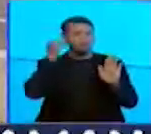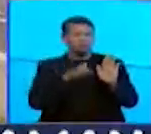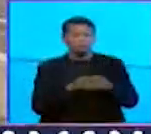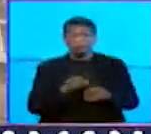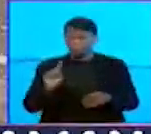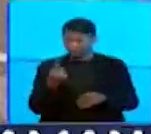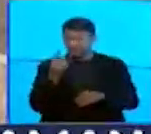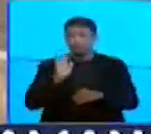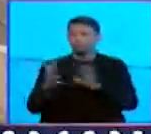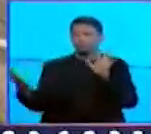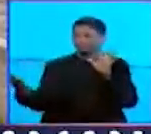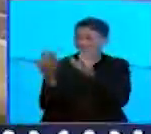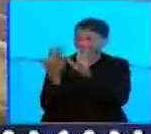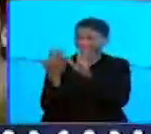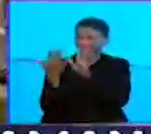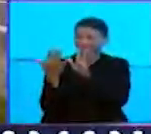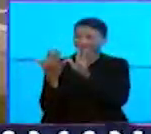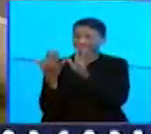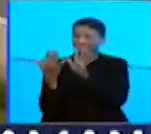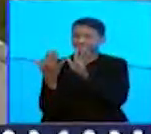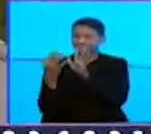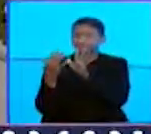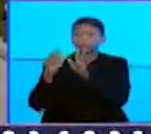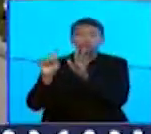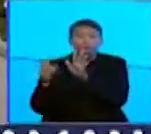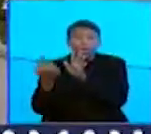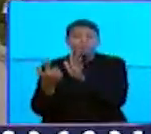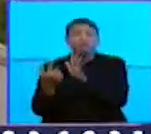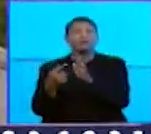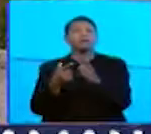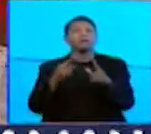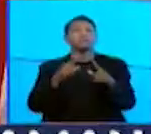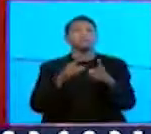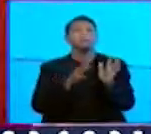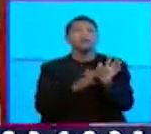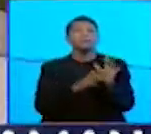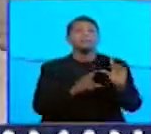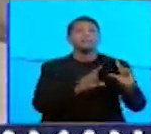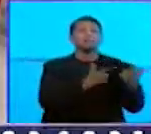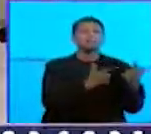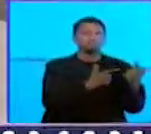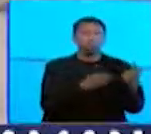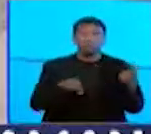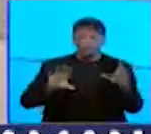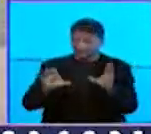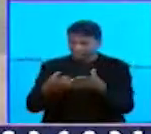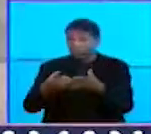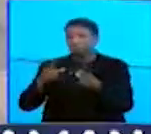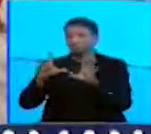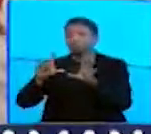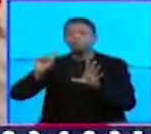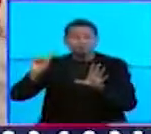sejak pandemi COVID-19 Maret tahun lalu. Bahkan siswa kelas 7 ada yang baru pertama kali masuk dan belum pernah